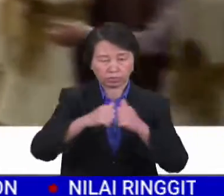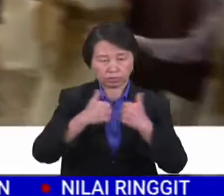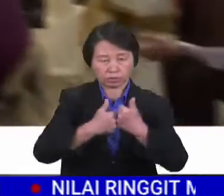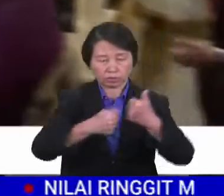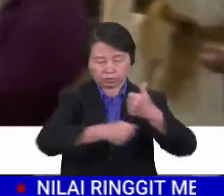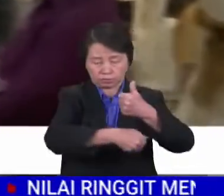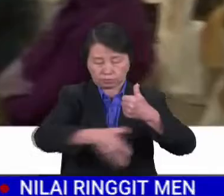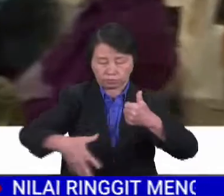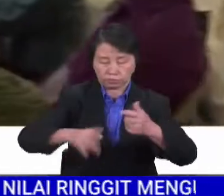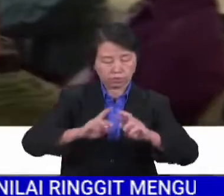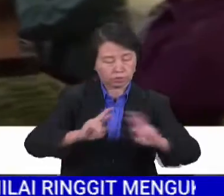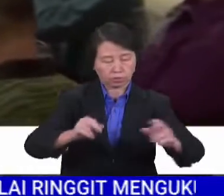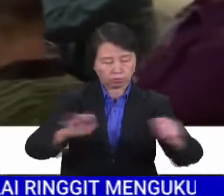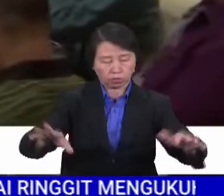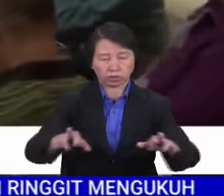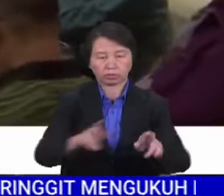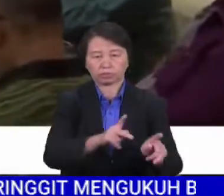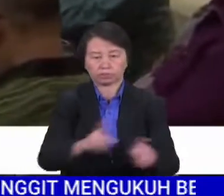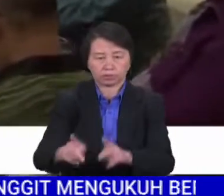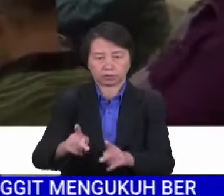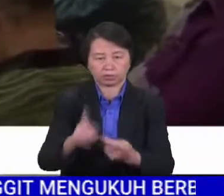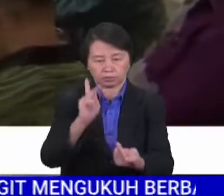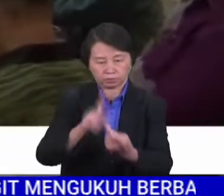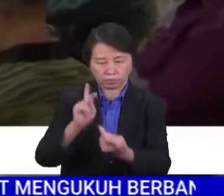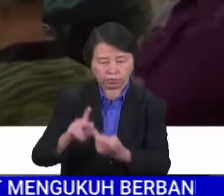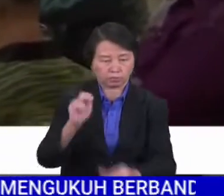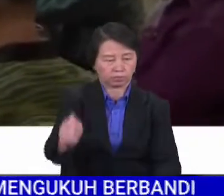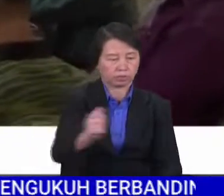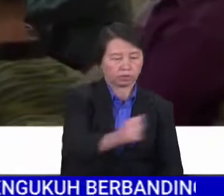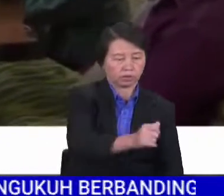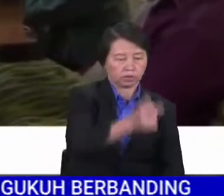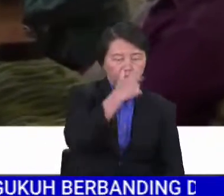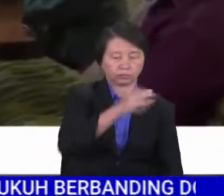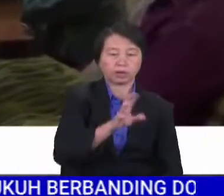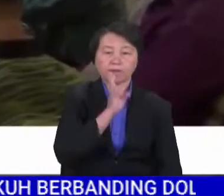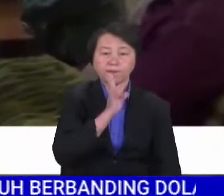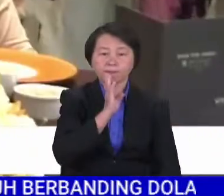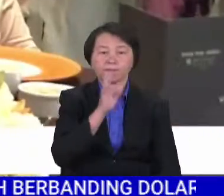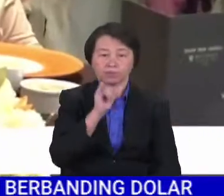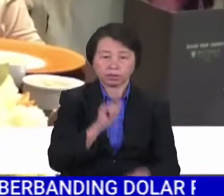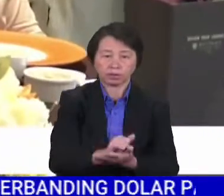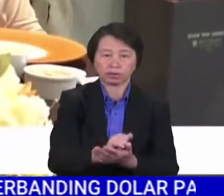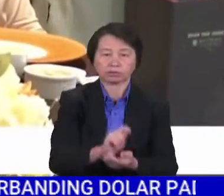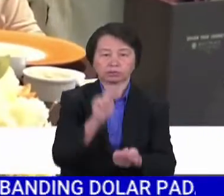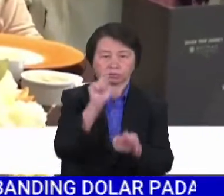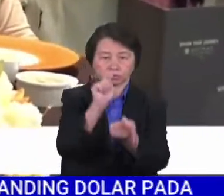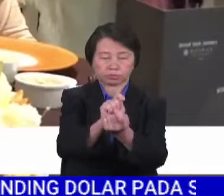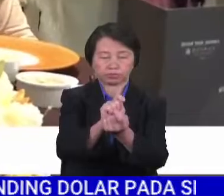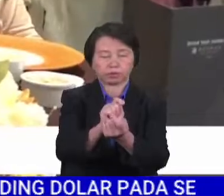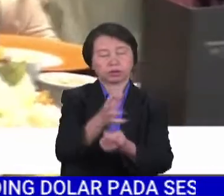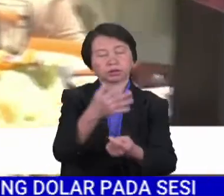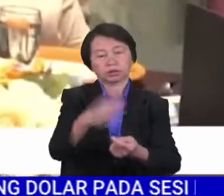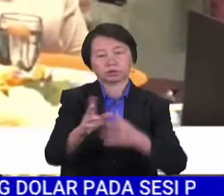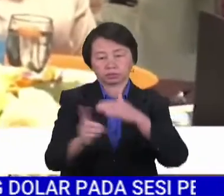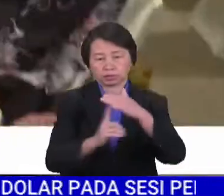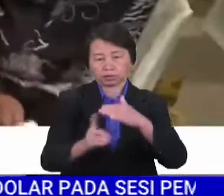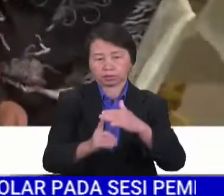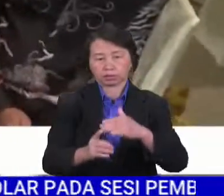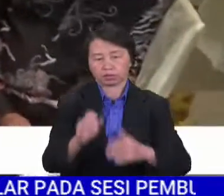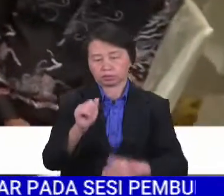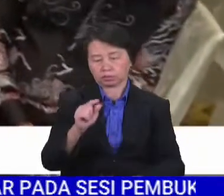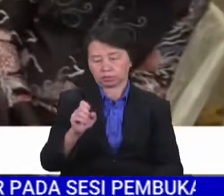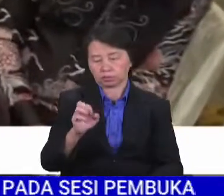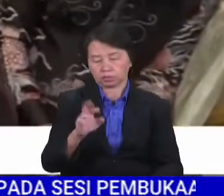kemunculan tersebut segera menyediakan pelan tindakan cuci masing-masing karena menurut beliau itu adalah bertepatan setelah dasar Agri